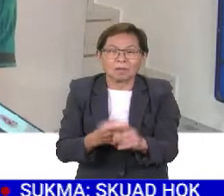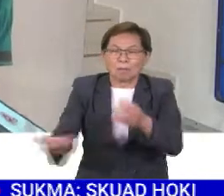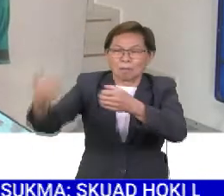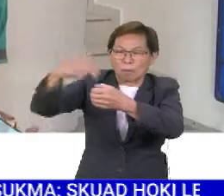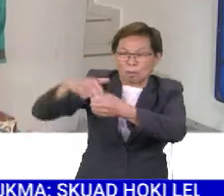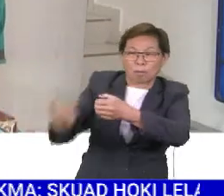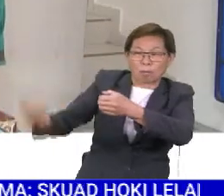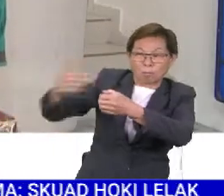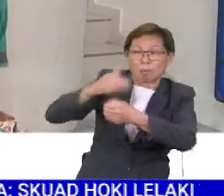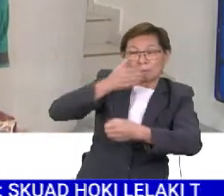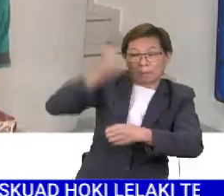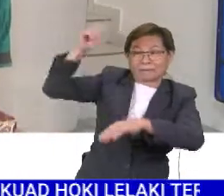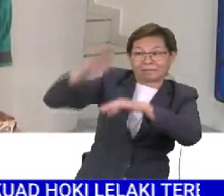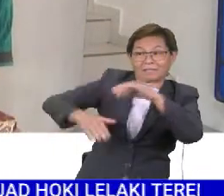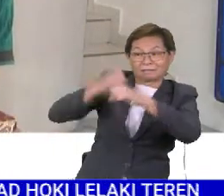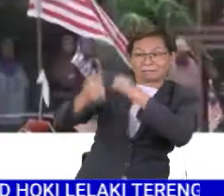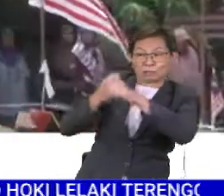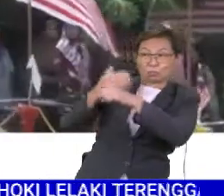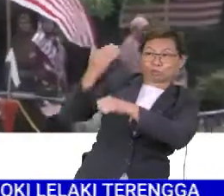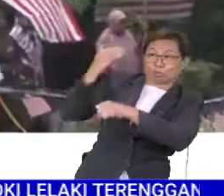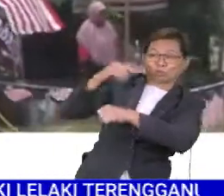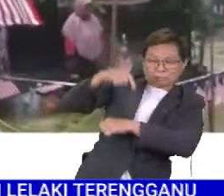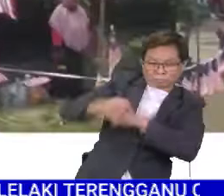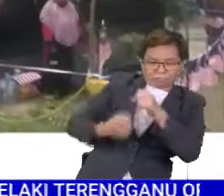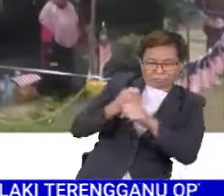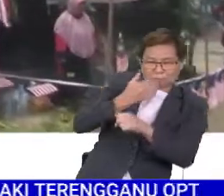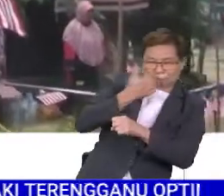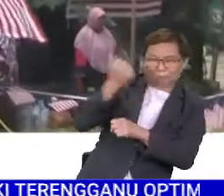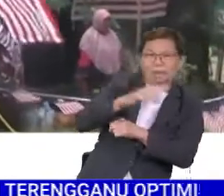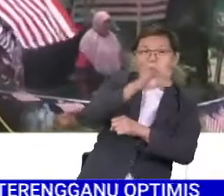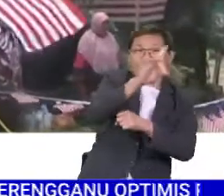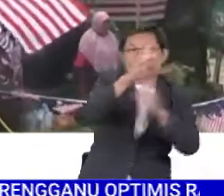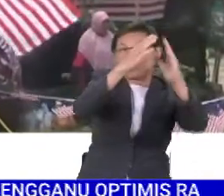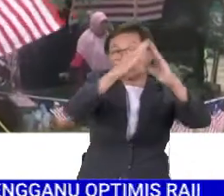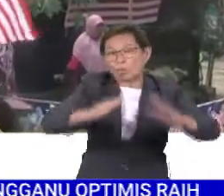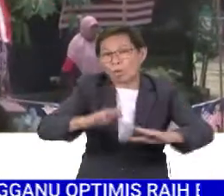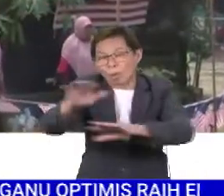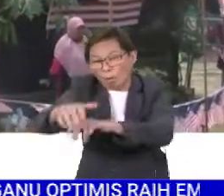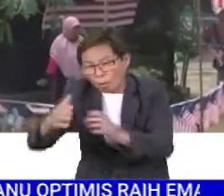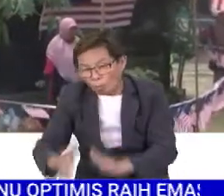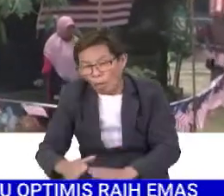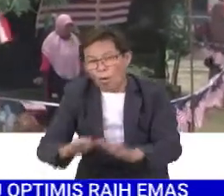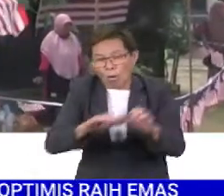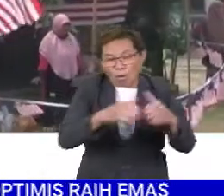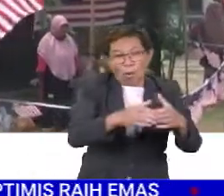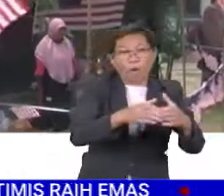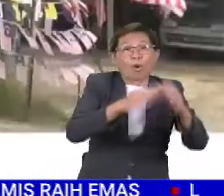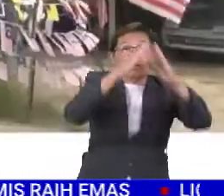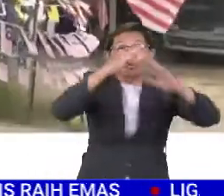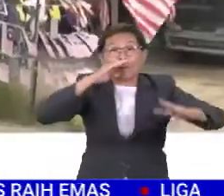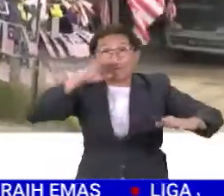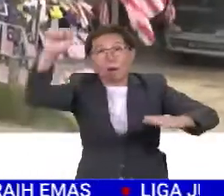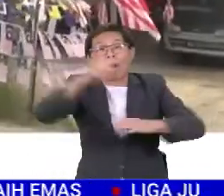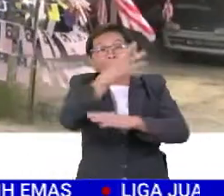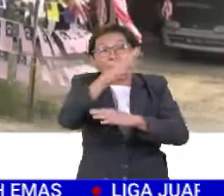penglibatannya lebih baik daripada tahun-tahun yang sebelumnya. Sebanyak 8 buah rumah peneroka di bawah kategori Rumah Merdeka dan